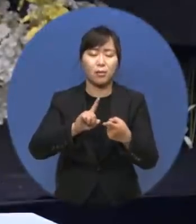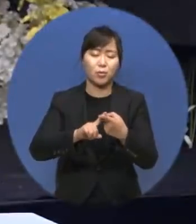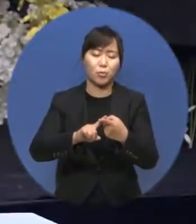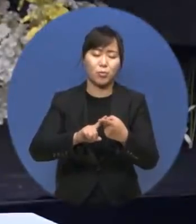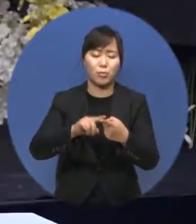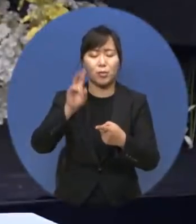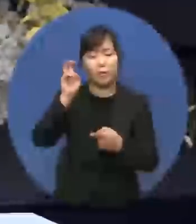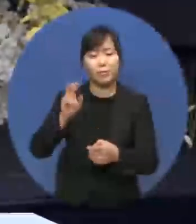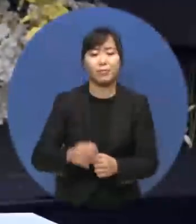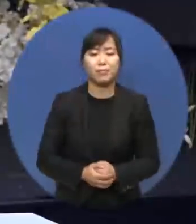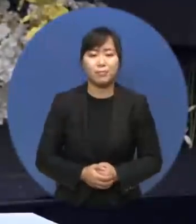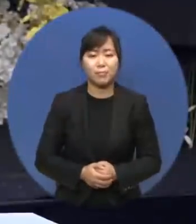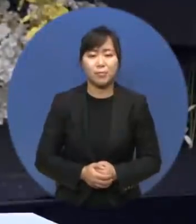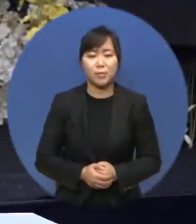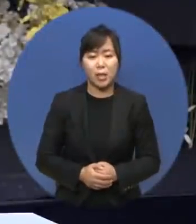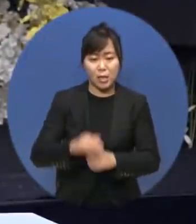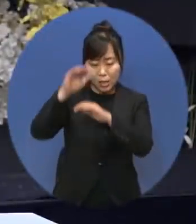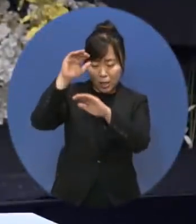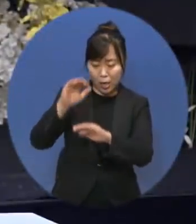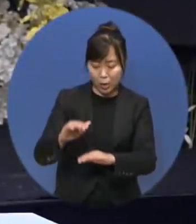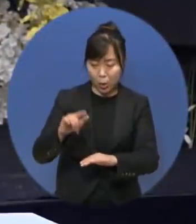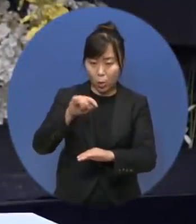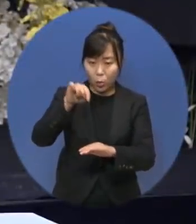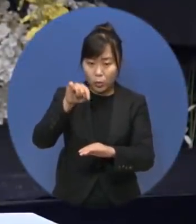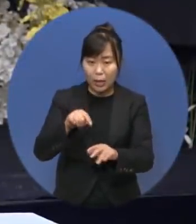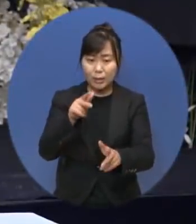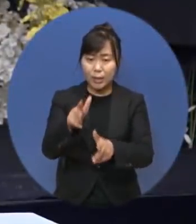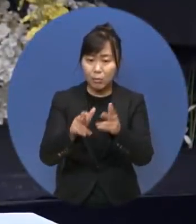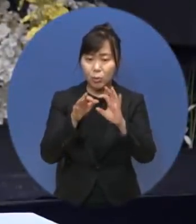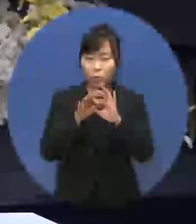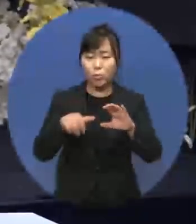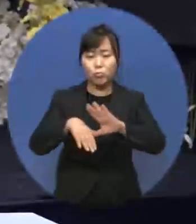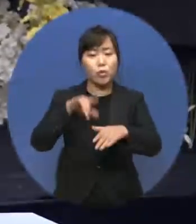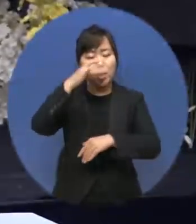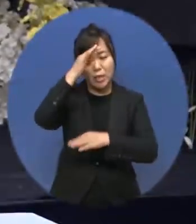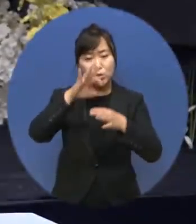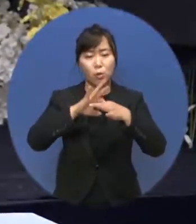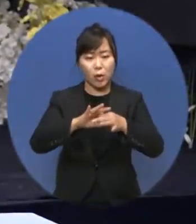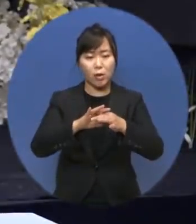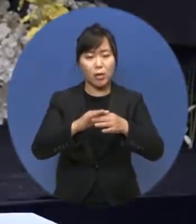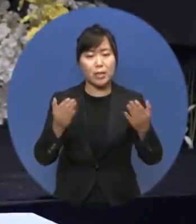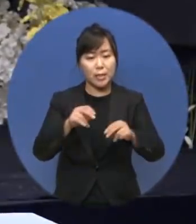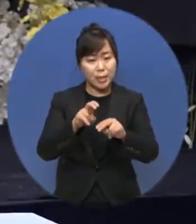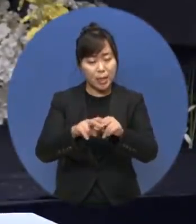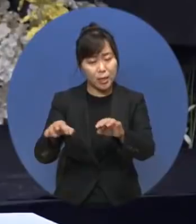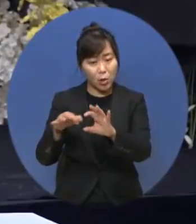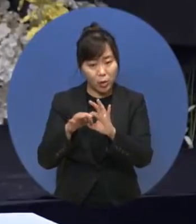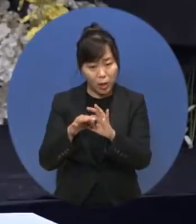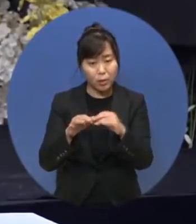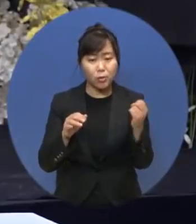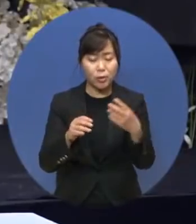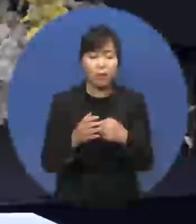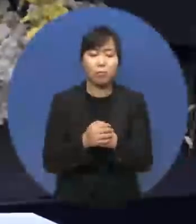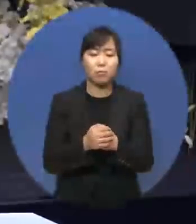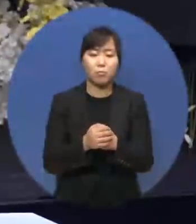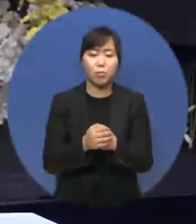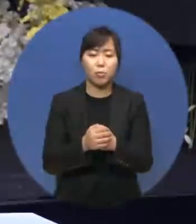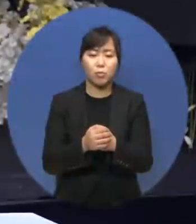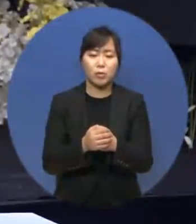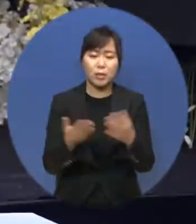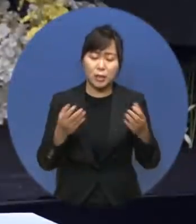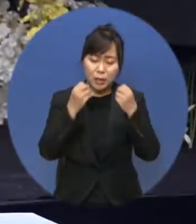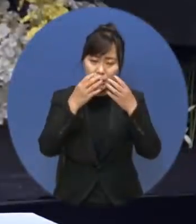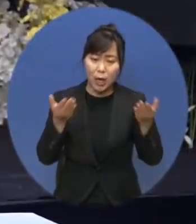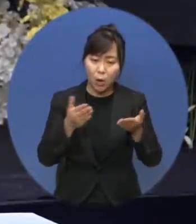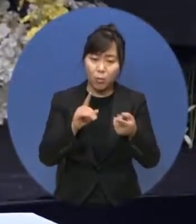부분이 아닐까 싶은데요. 말씀해 주신 여러 사업들을 통해서 문화예술 관련해서 어떤 일자리 연계라든지 취창업 등의 좀